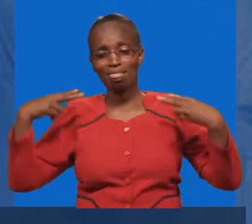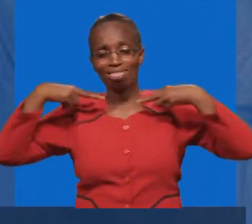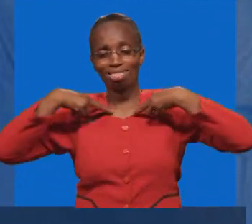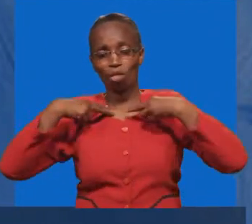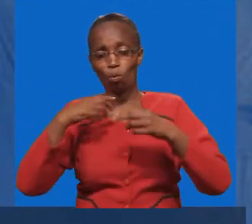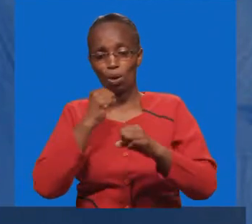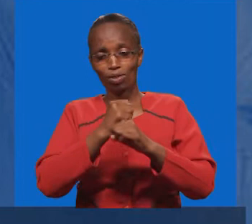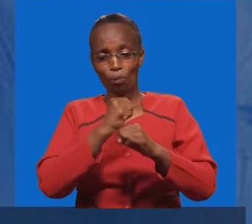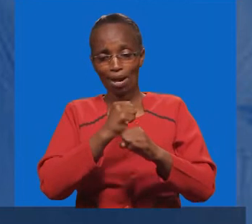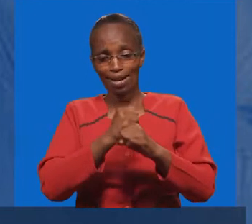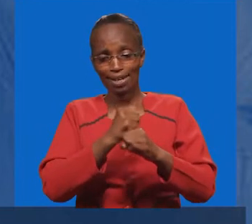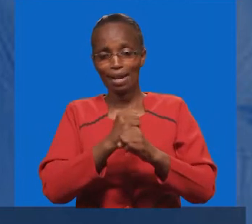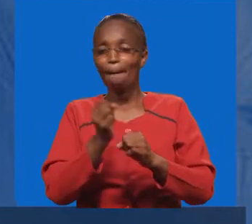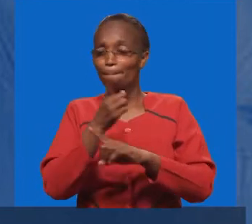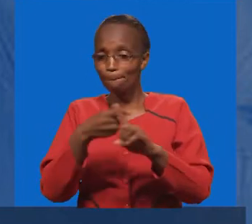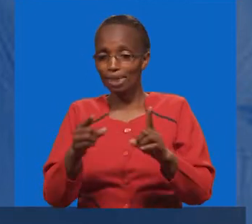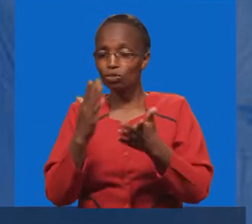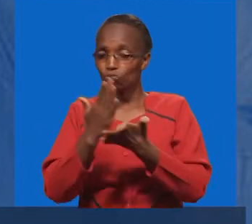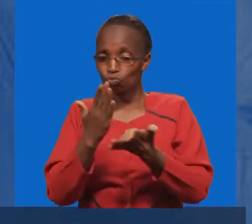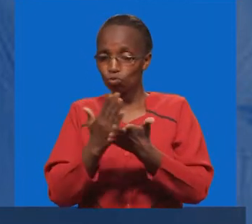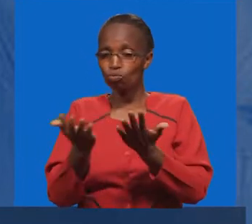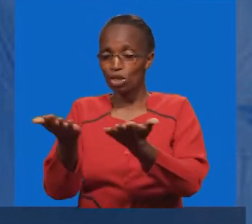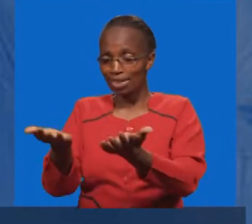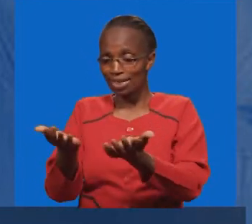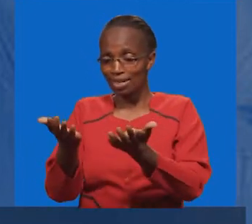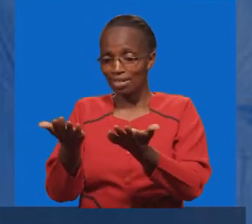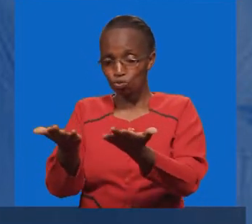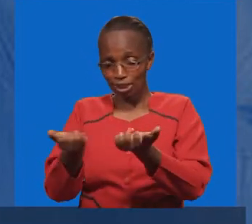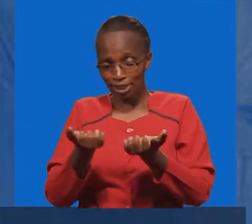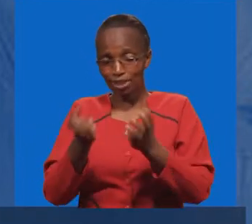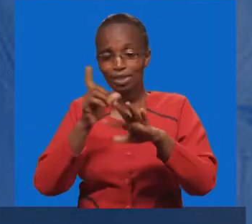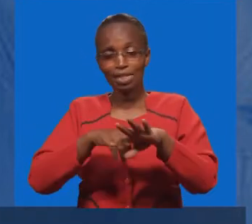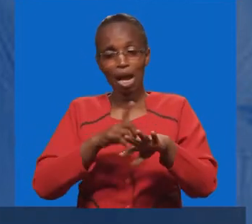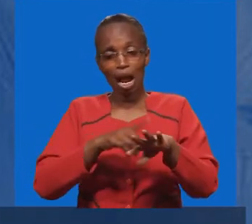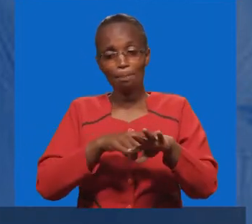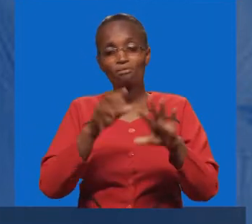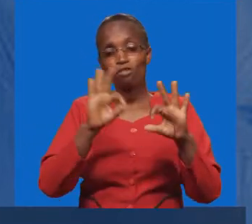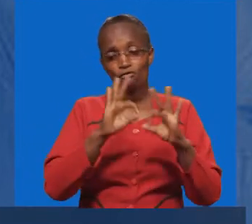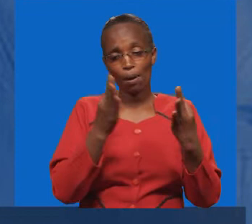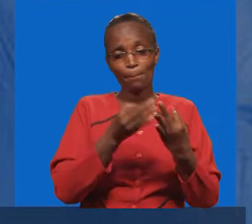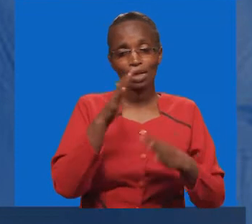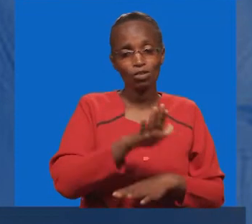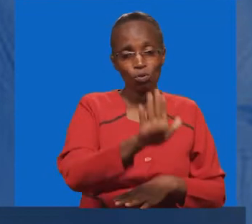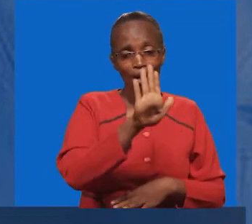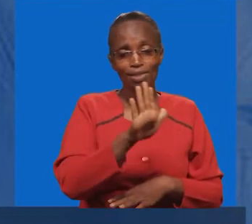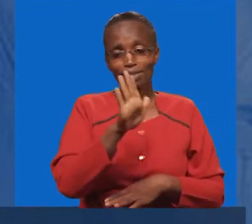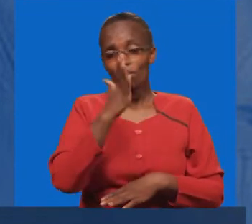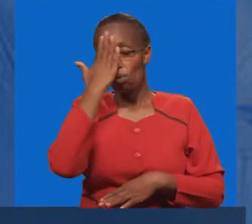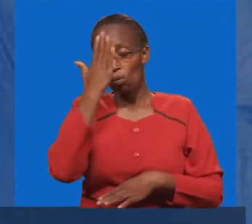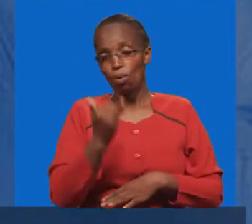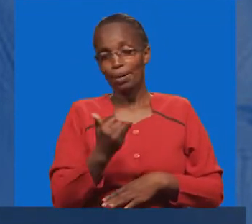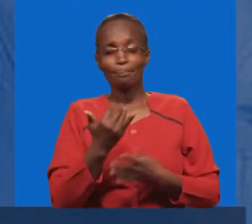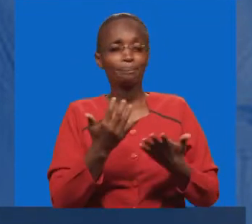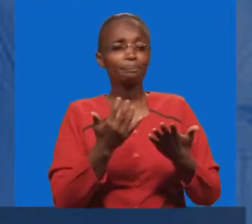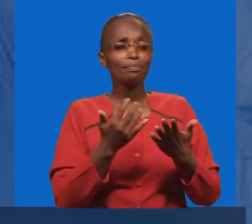kuwa umeshikana pale. Nataka kusema hivi, create time for your family. Tenga wakati kwa